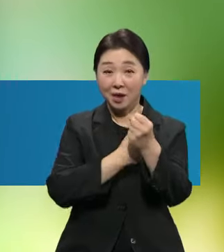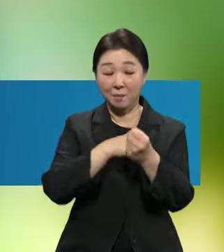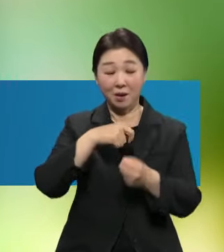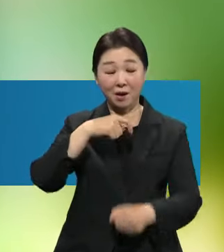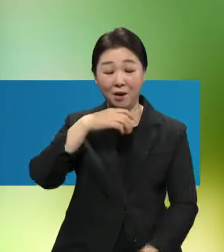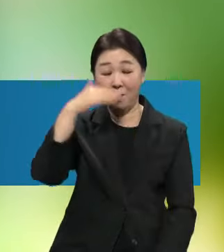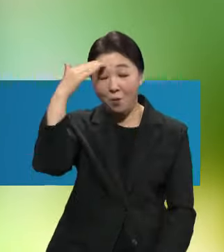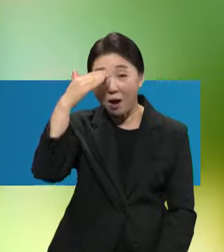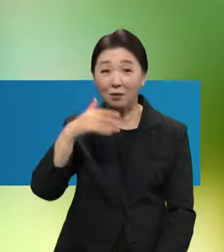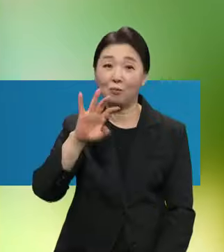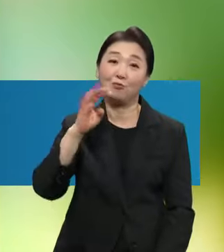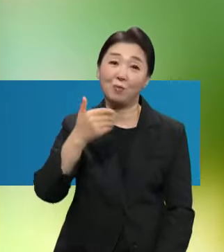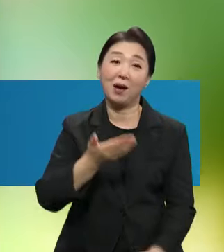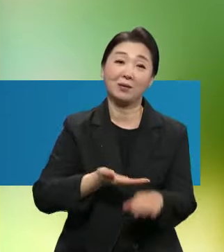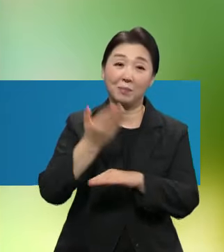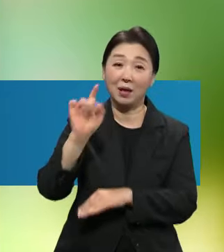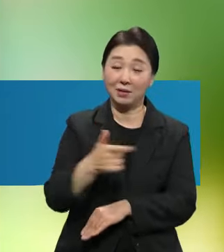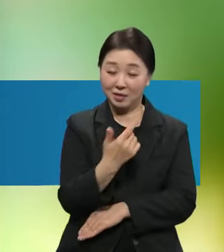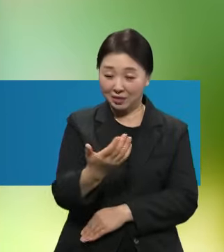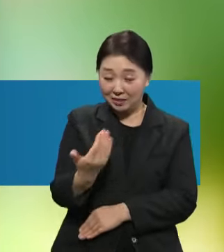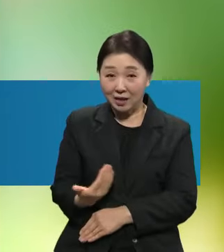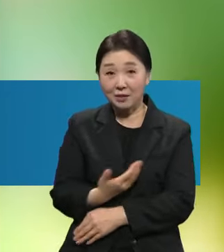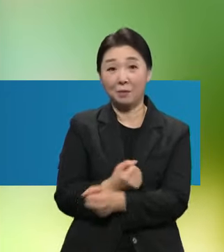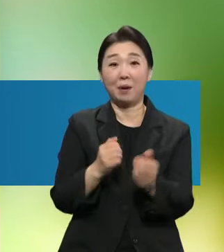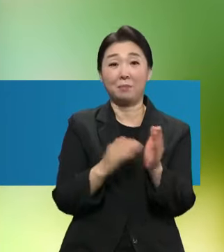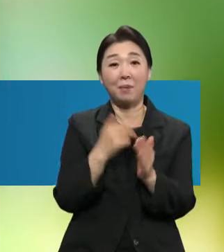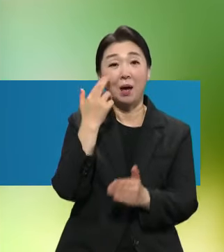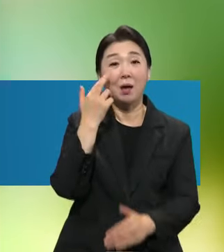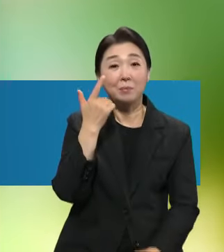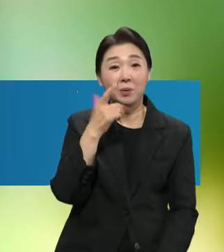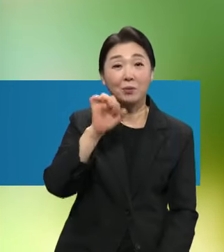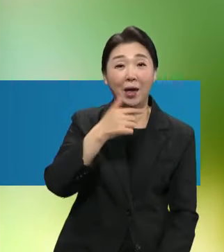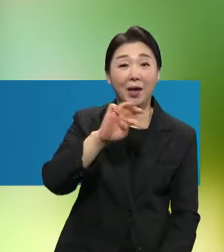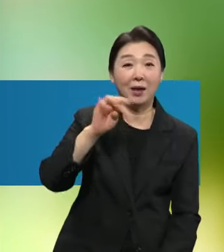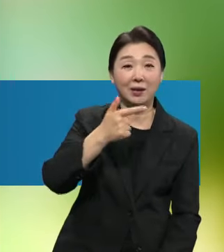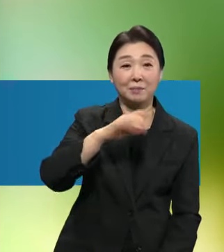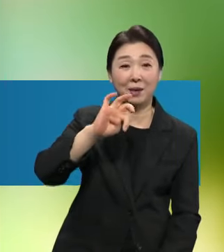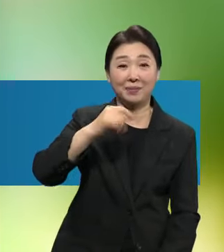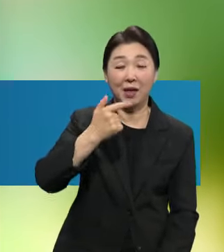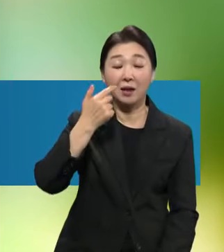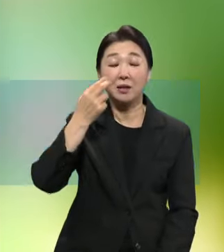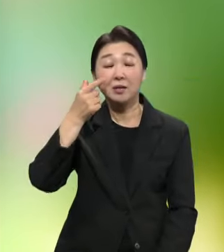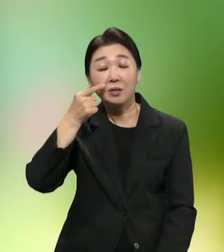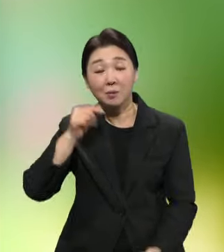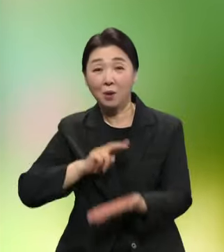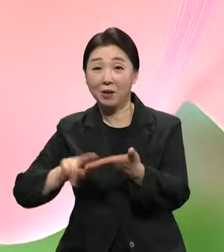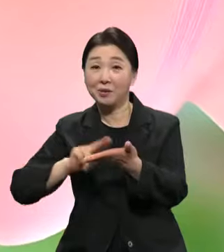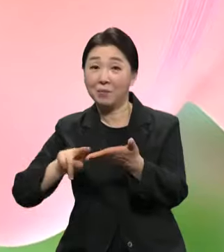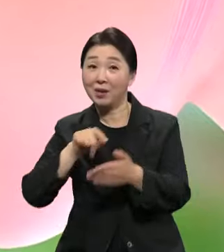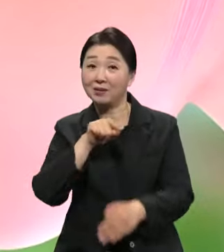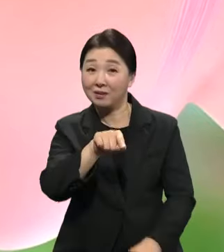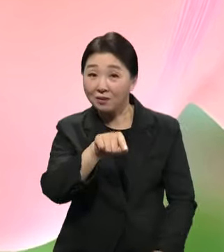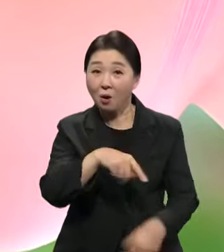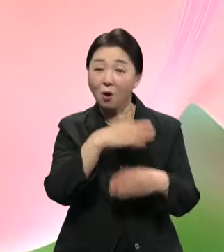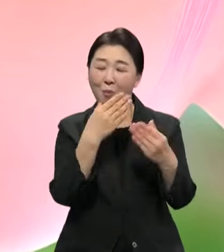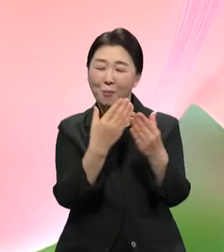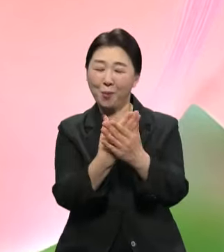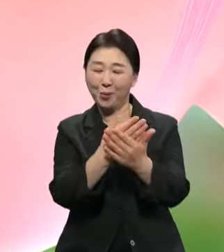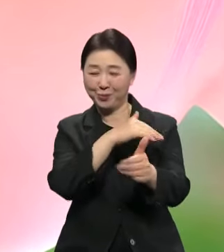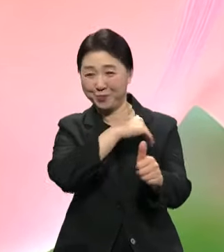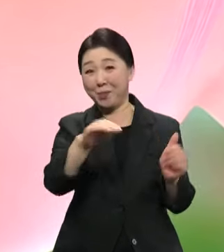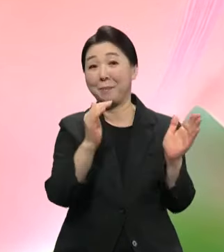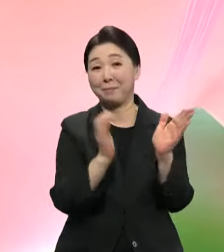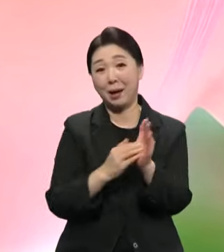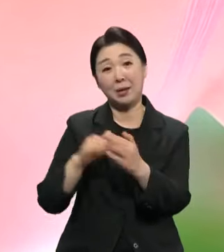넘어섰습니다. 하루 전 사전 예매량은 미국 애니메이션 엘리멘탈과 일본 애니메이션 더 퍼스트 슬램덩크를 모두 제친